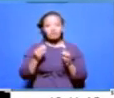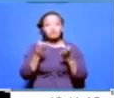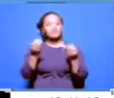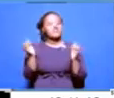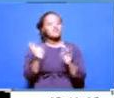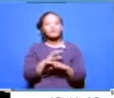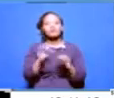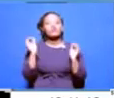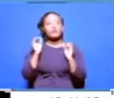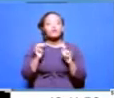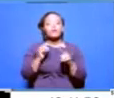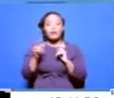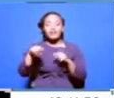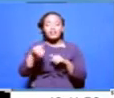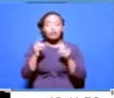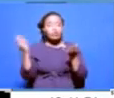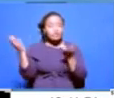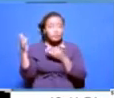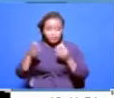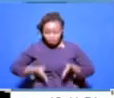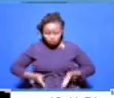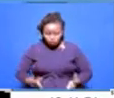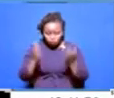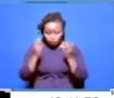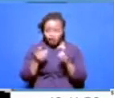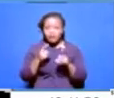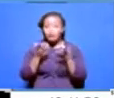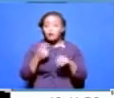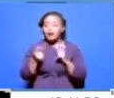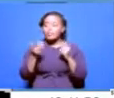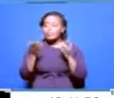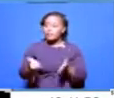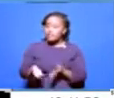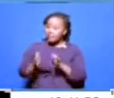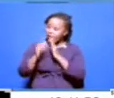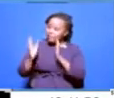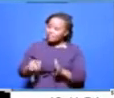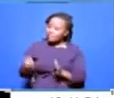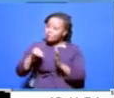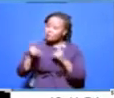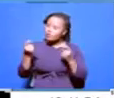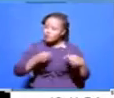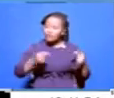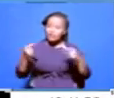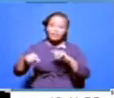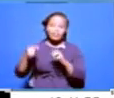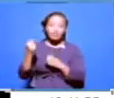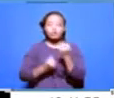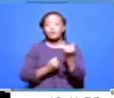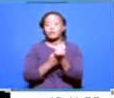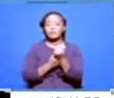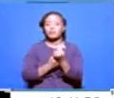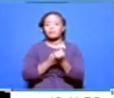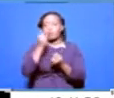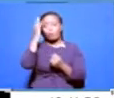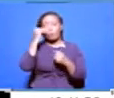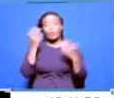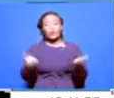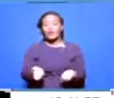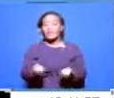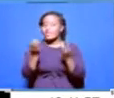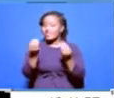watoto. Kilichobaki ni kwamba viongozi tujaribu kumpa msaada huyu mama, kwa sababu kibinadamu si rahisi.